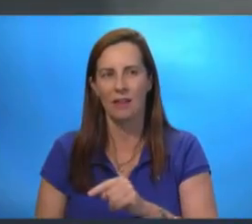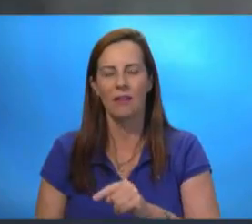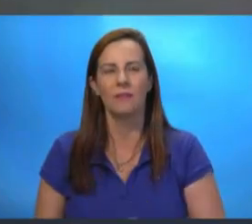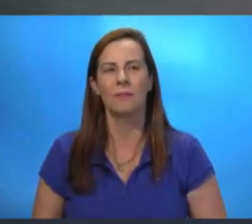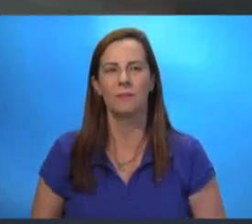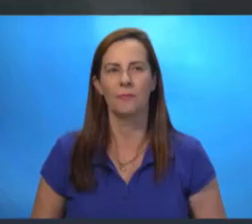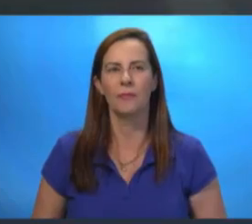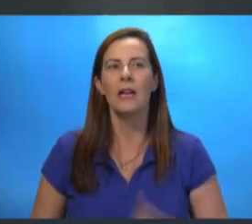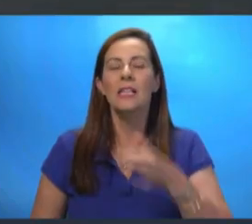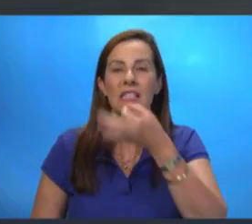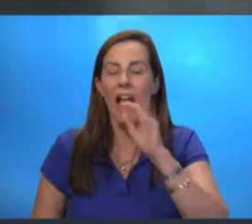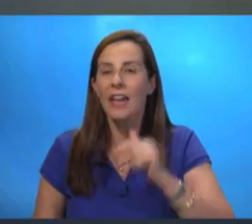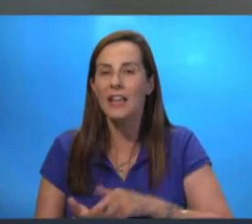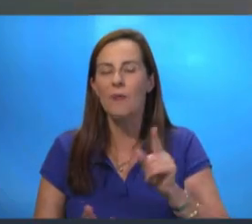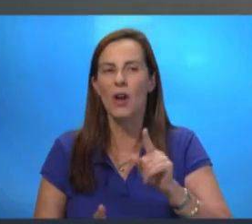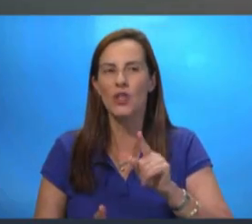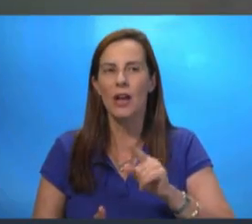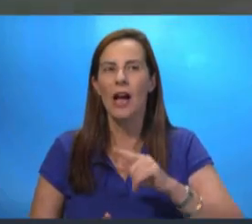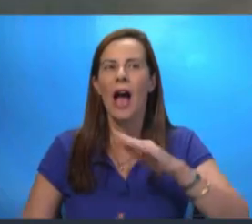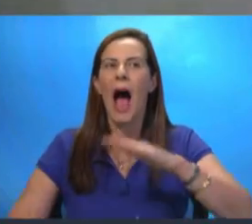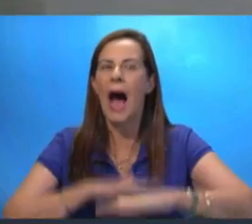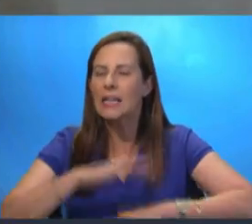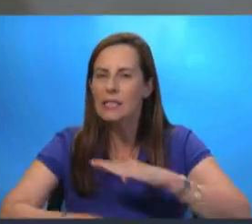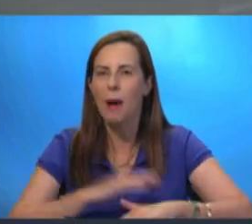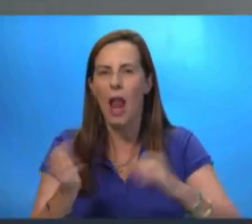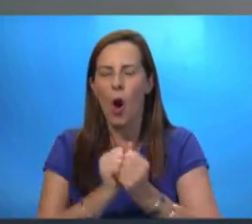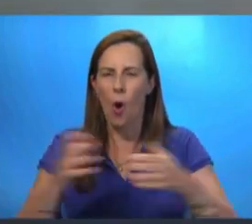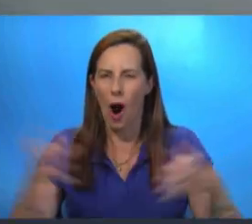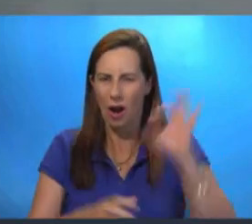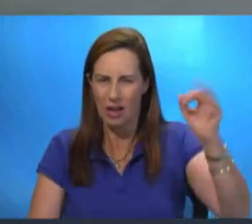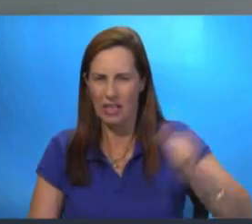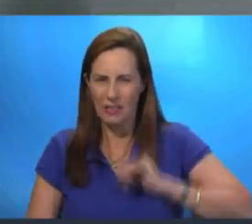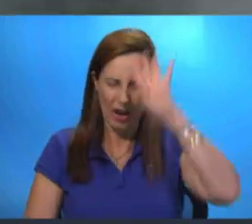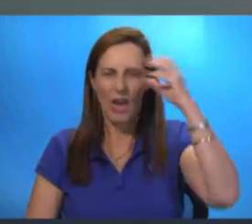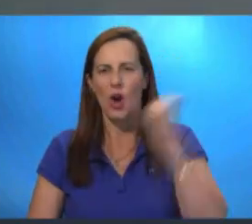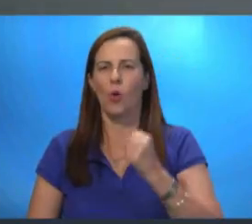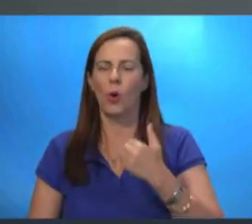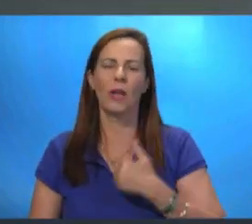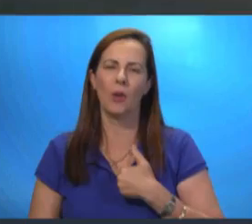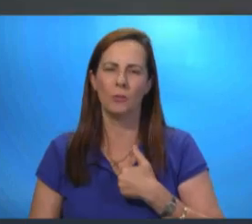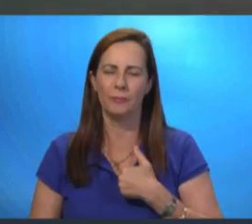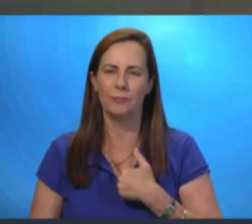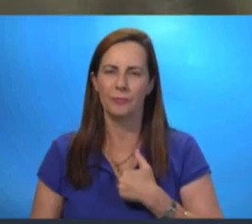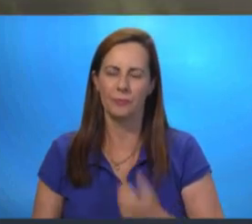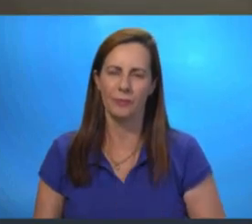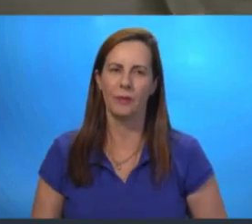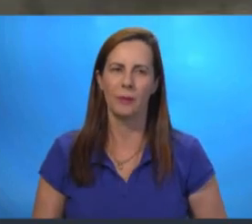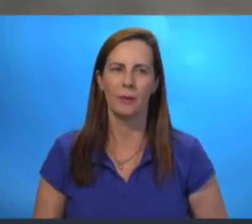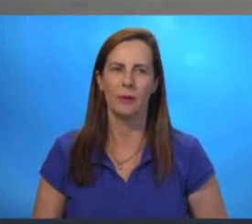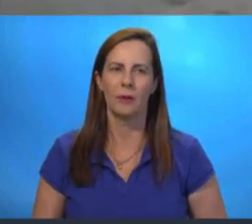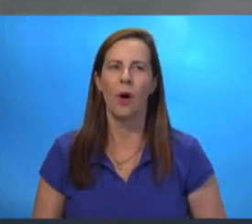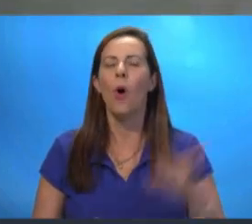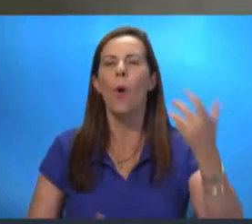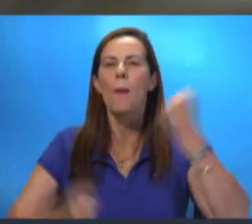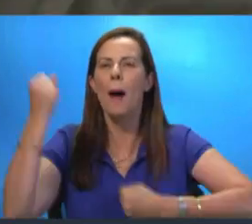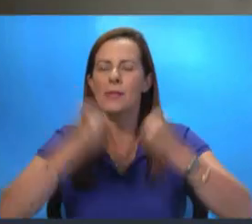سيكون ارحم لنا ان نقتل بيد الميليشيات الايرانية والميليشيات حزب الله وان نخصف